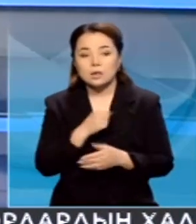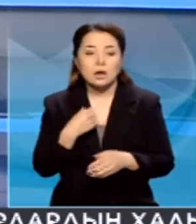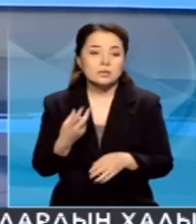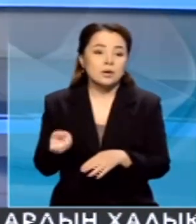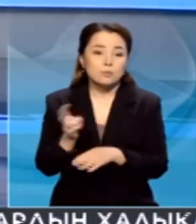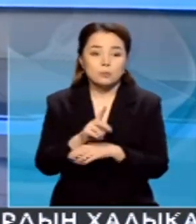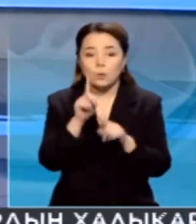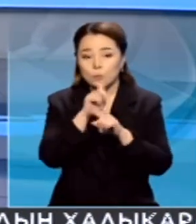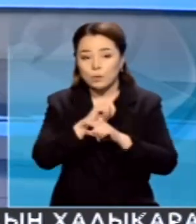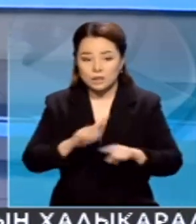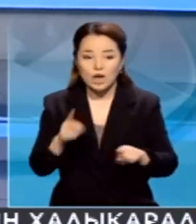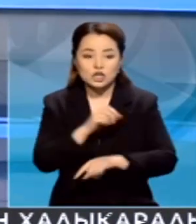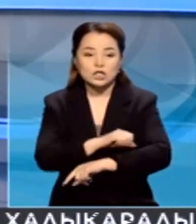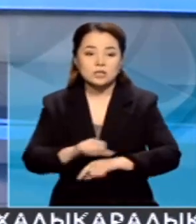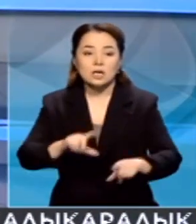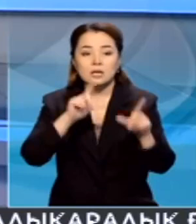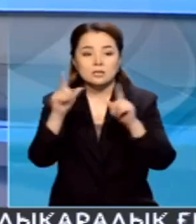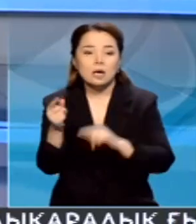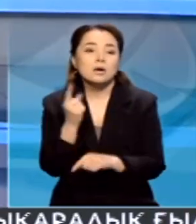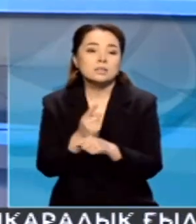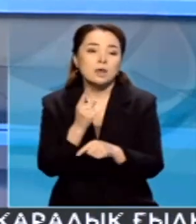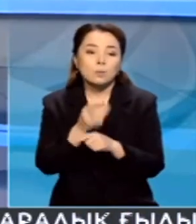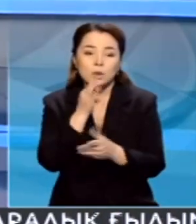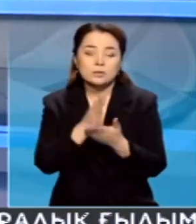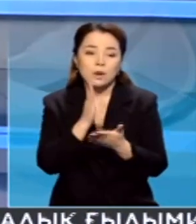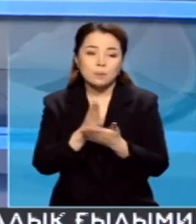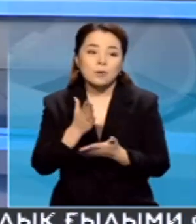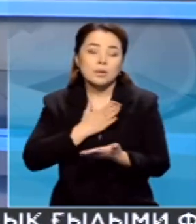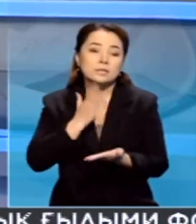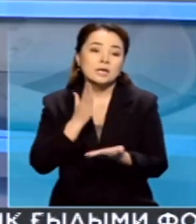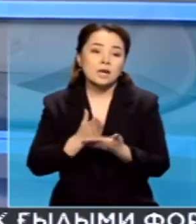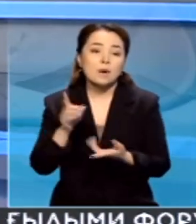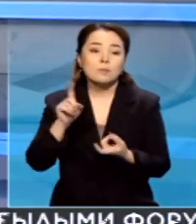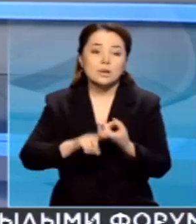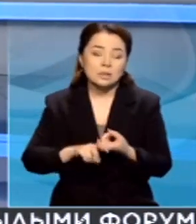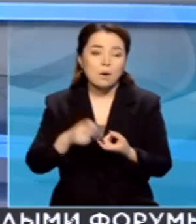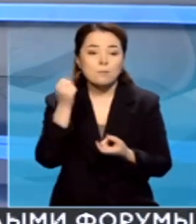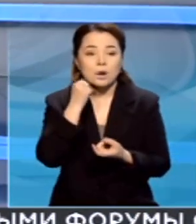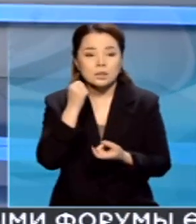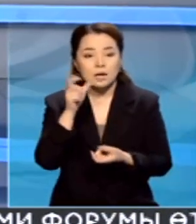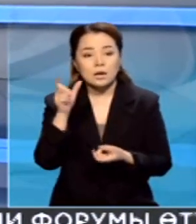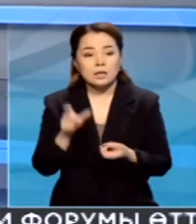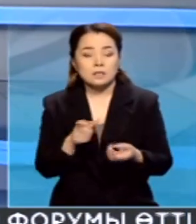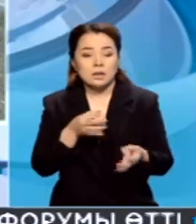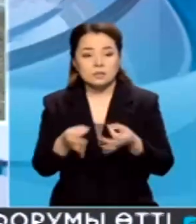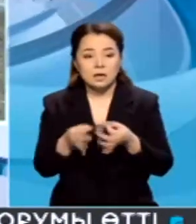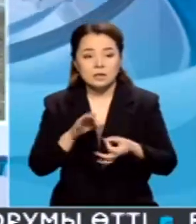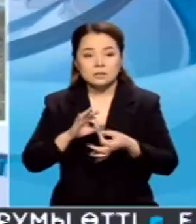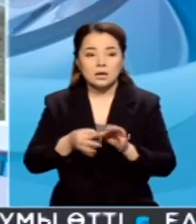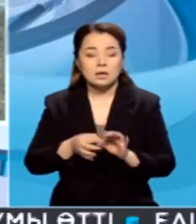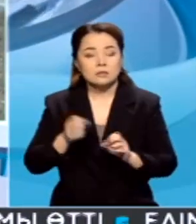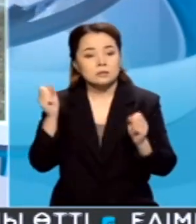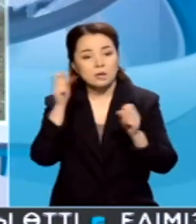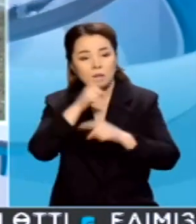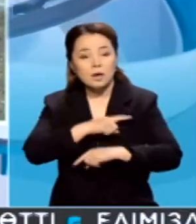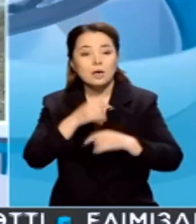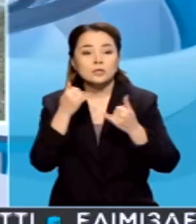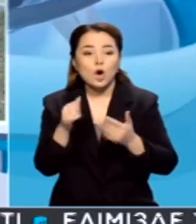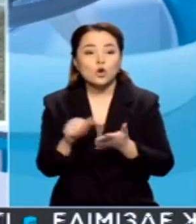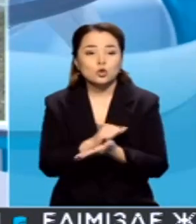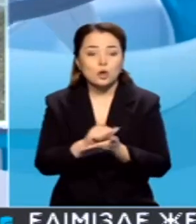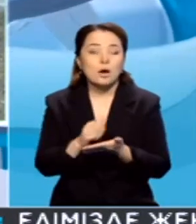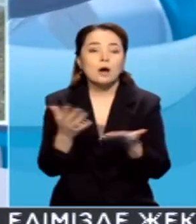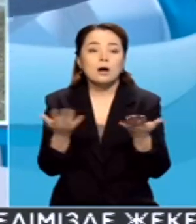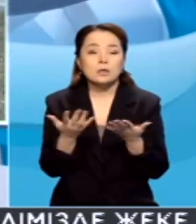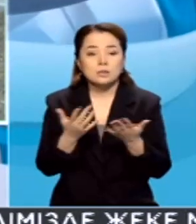бетінше бармаса, шетелге шығуға тыйым салынады. Бізбен тікелей байланысқа Мәскеудегі тілшіміз Индира Бегайдар шығып тұр. Индира, құжатта